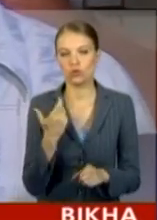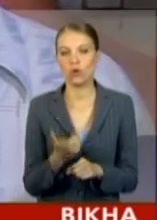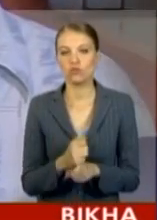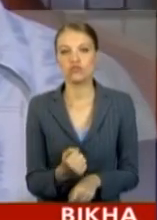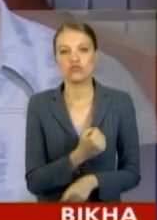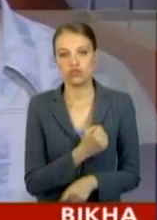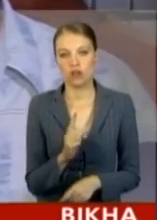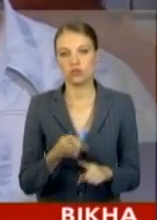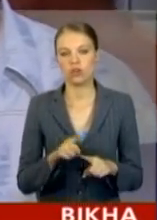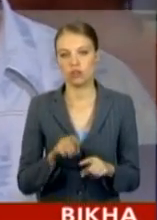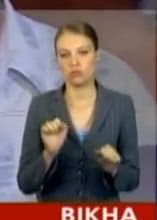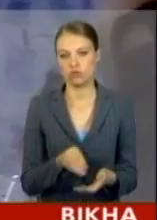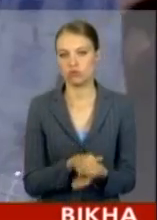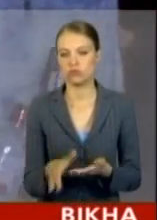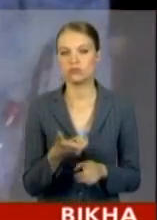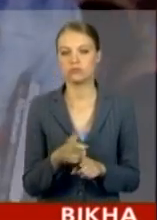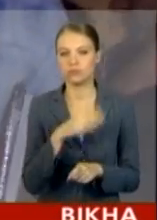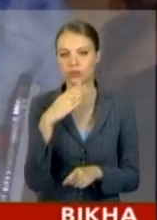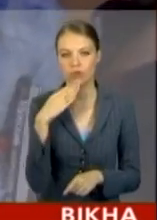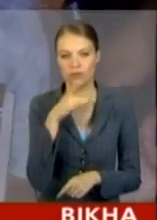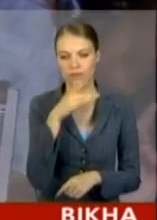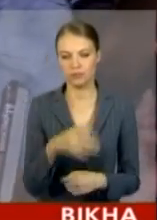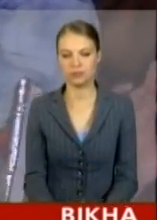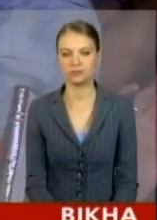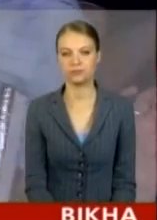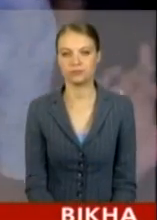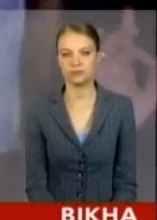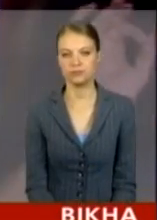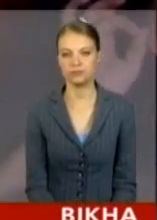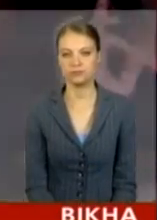жаль, что на это может уйти много времени. Ольга Мостова, Данила Богачов, программа «Вікна», СТБ.